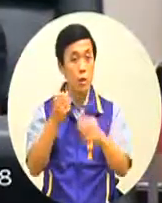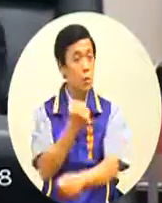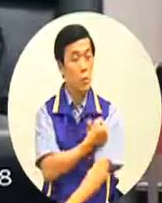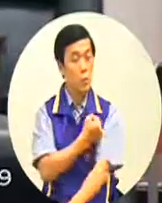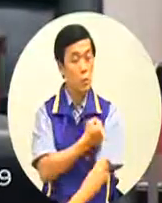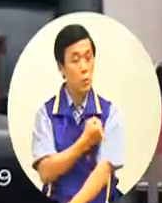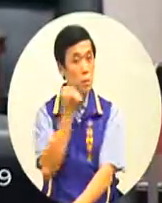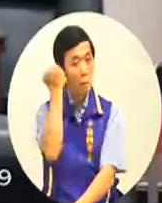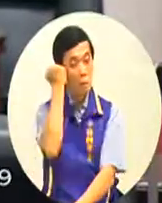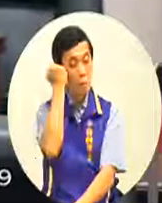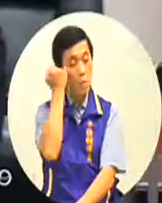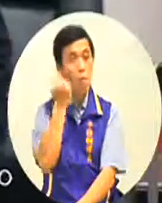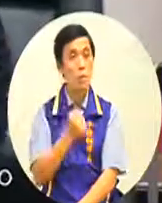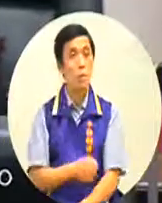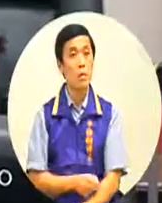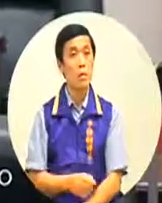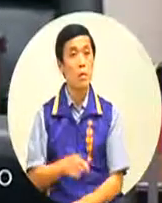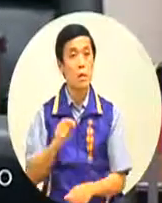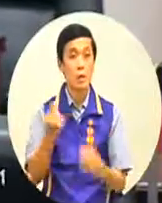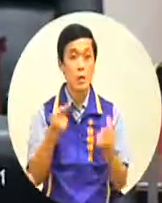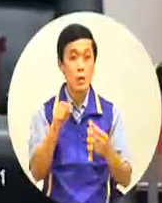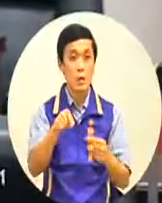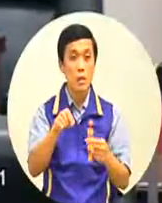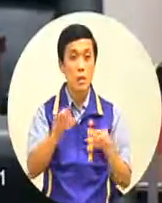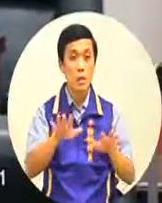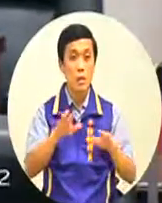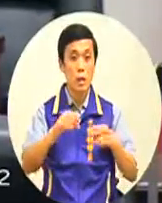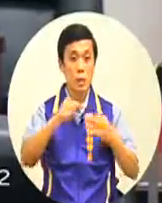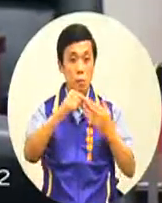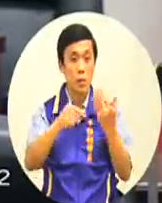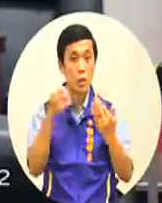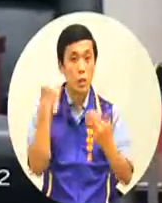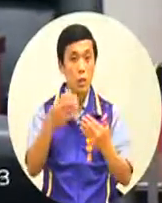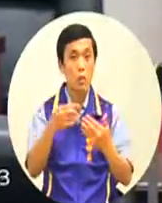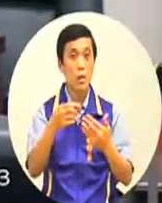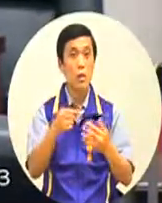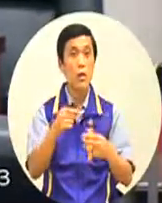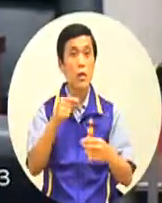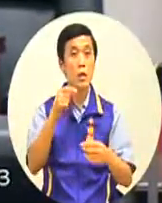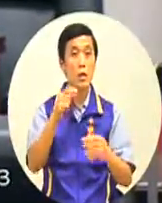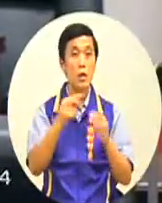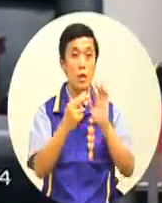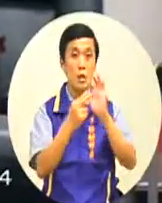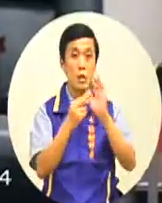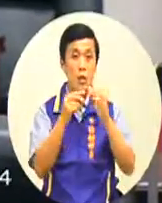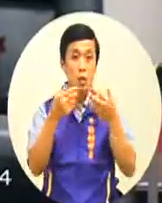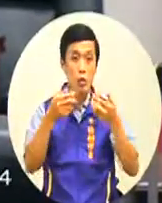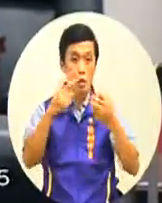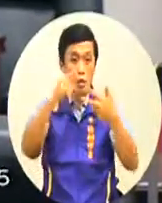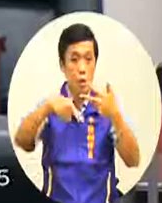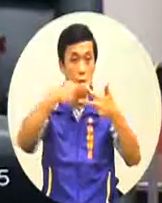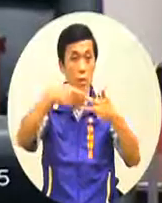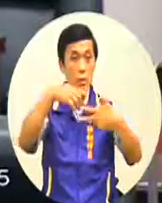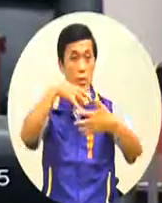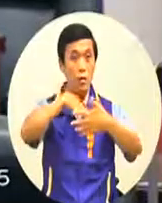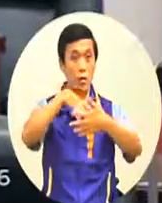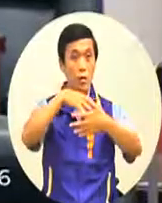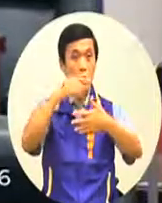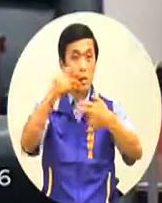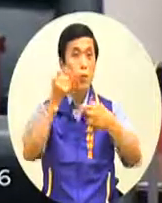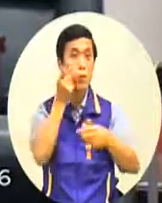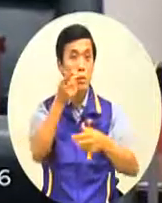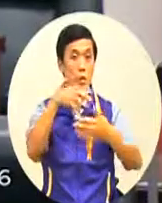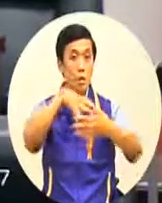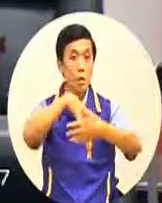吼、哦，为着比如讲一休，即伫咧空间价，你佮予因这拄啊新设立个，哦，啊，食咱